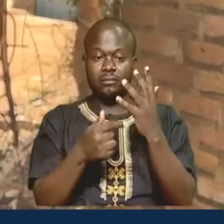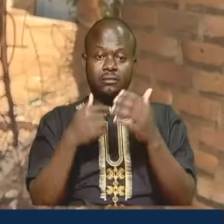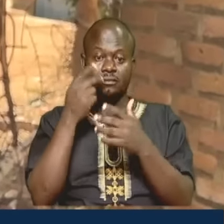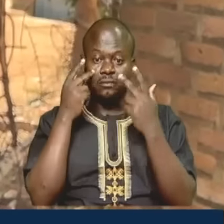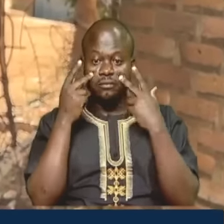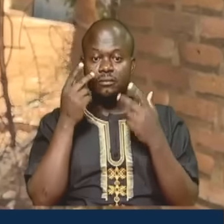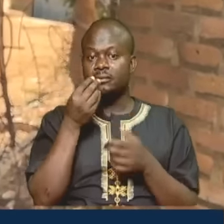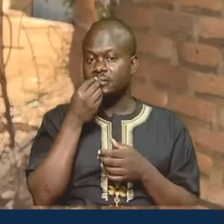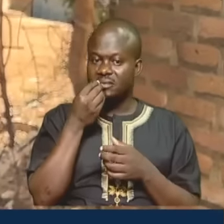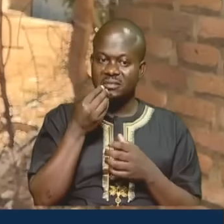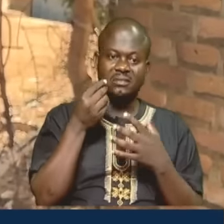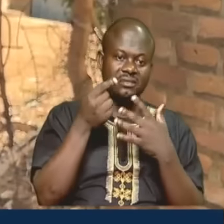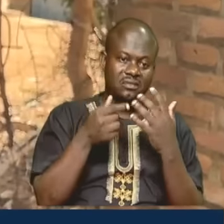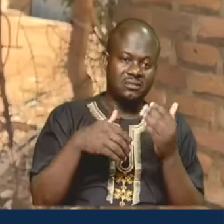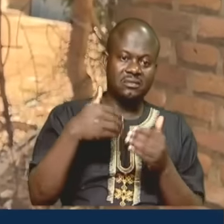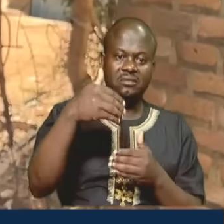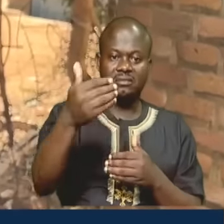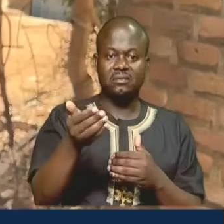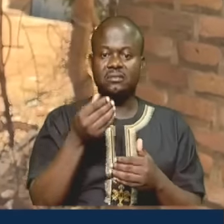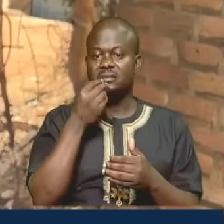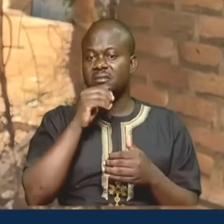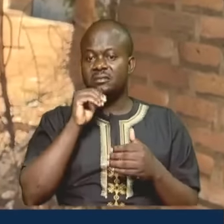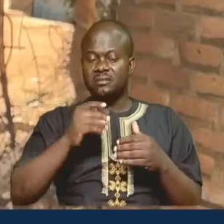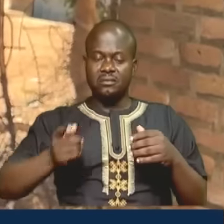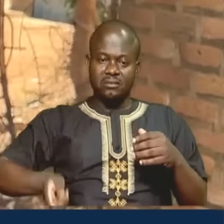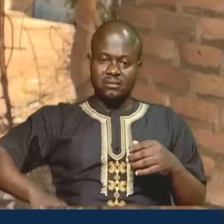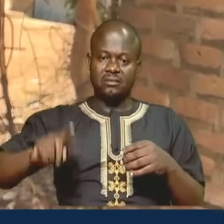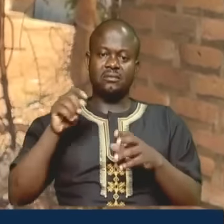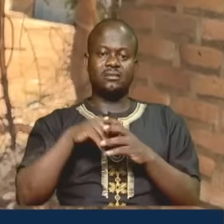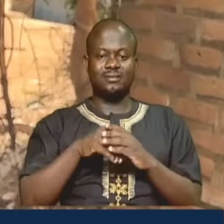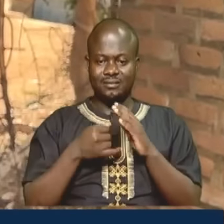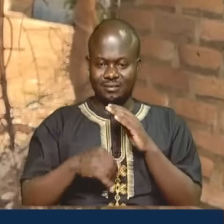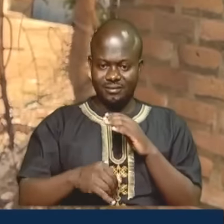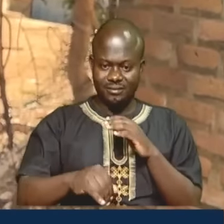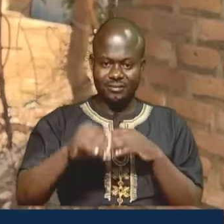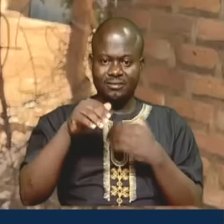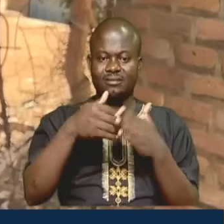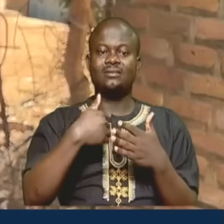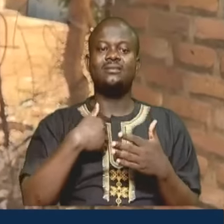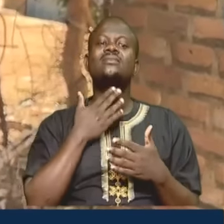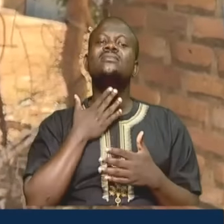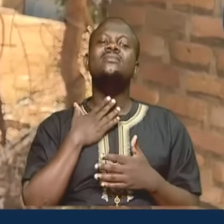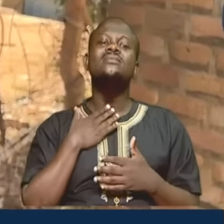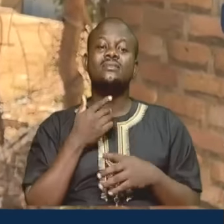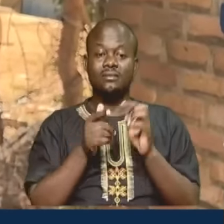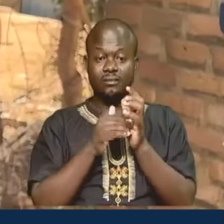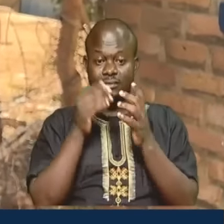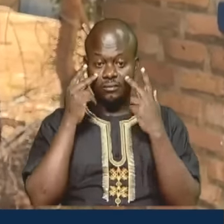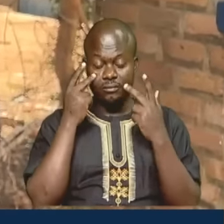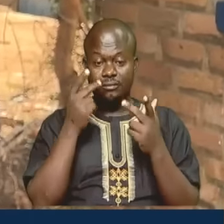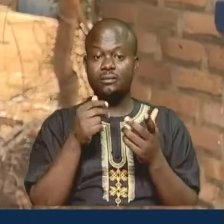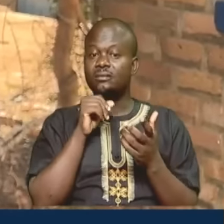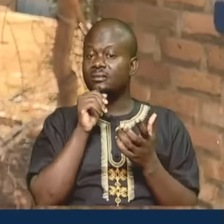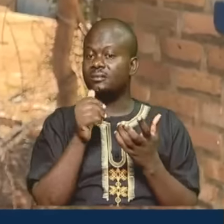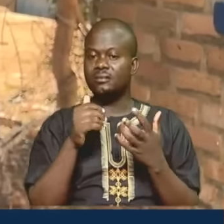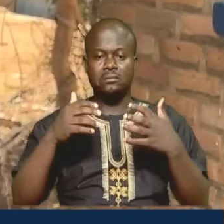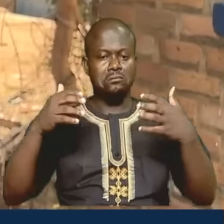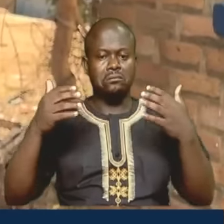ryaga guzabuye nota akarya nahage akanyaraguza akagira icyaka kandi ukabona ntashyira utubaraso ku